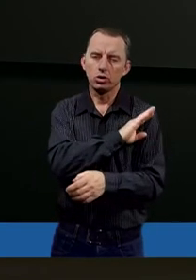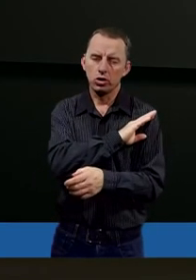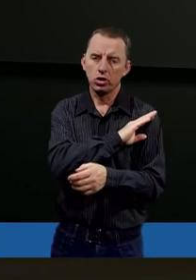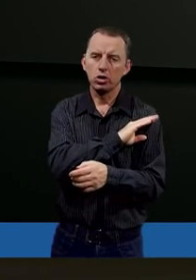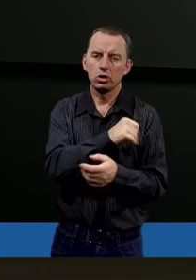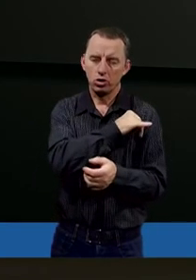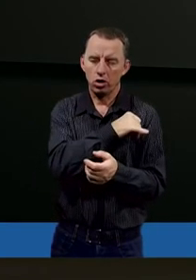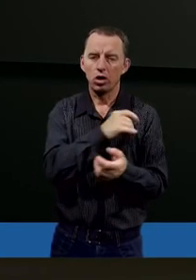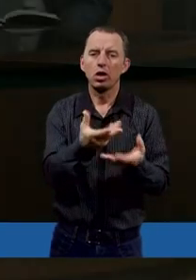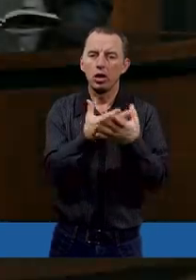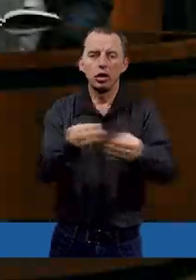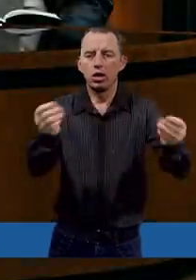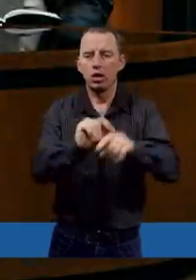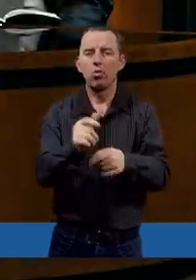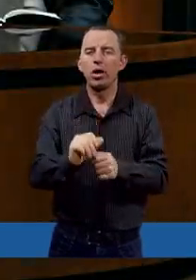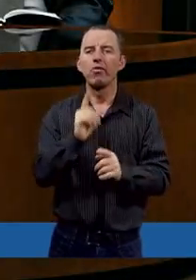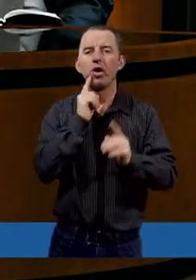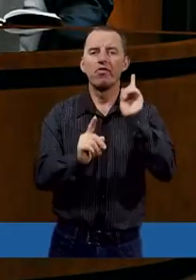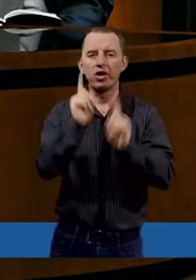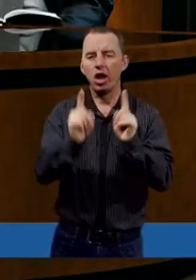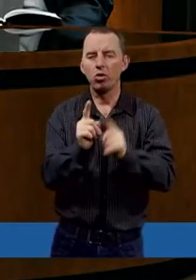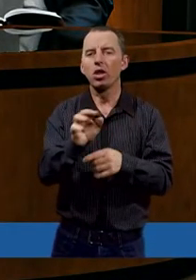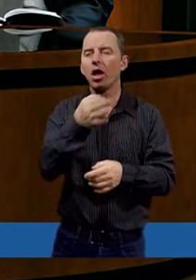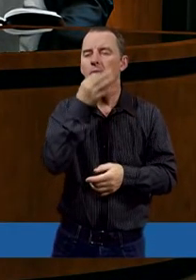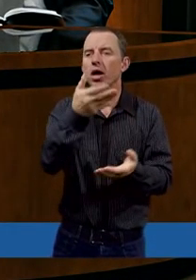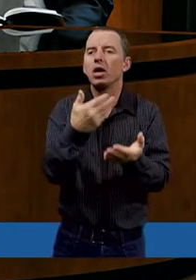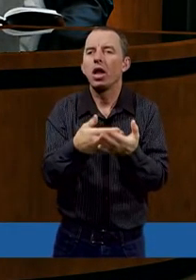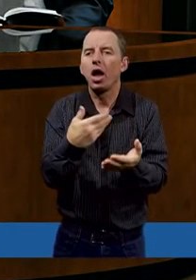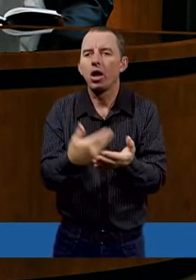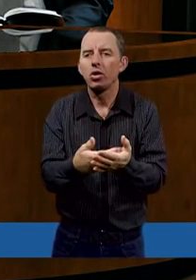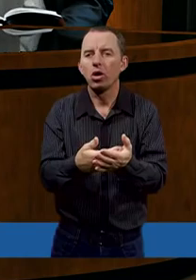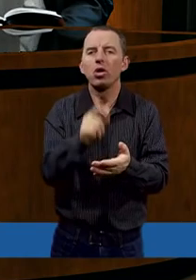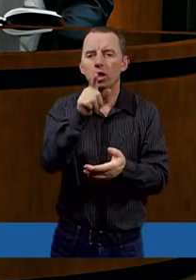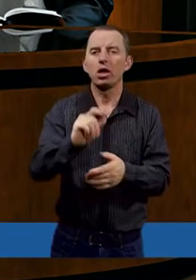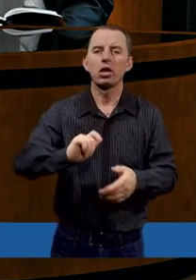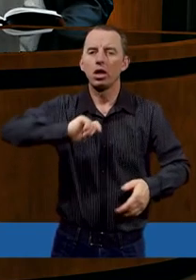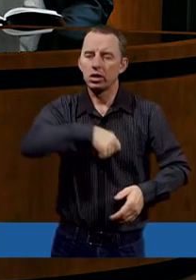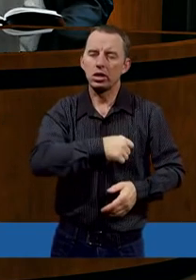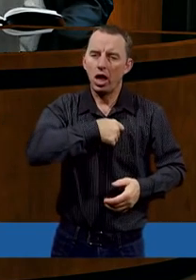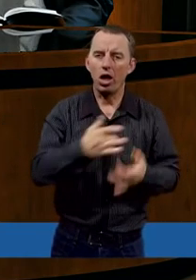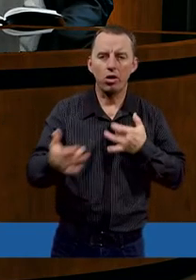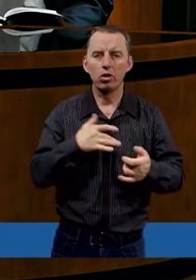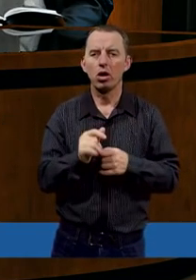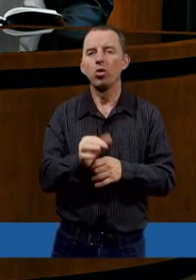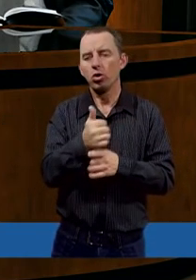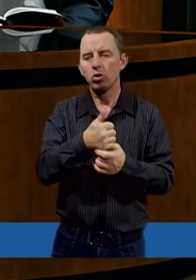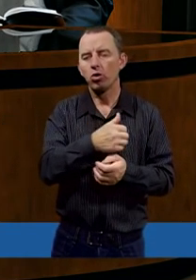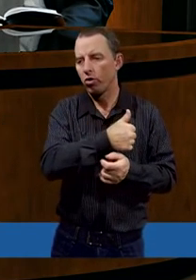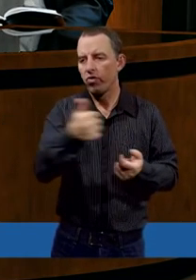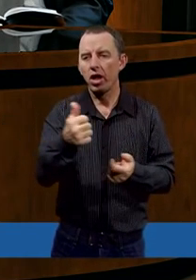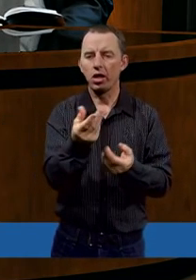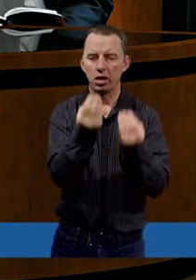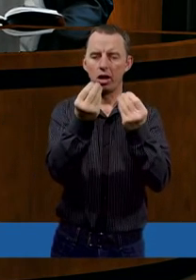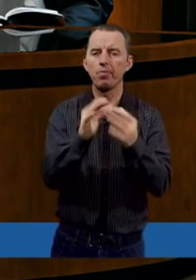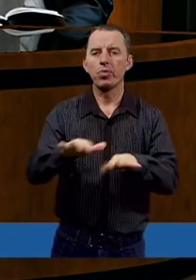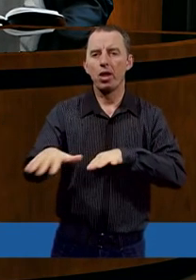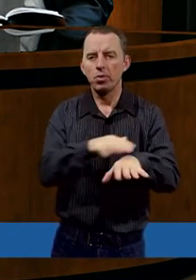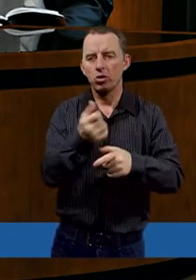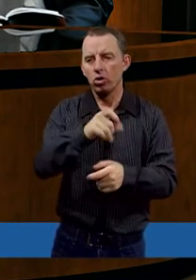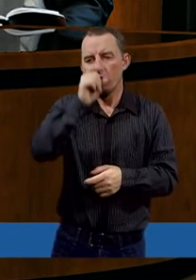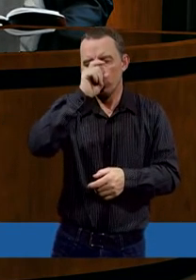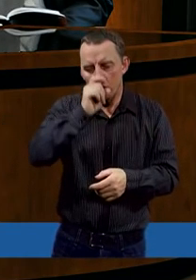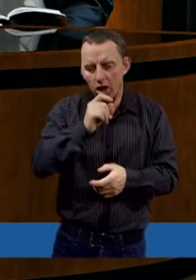raju. I wtedy takie pytanie, dlaczego się tak z nam stało, no, jest na miejscu. Bośmy źle